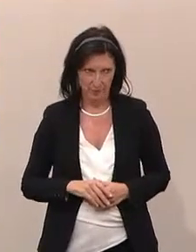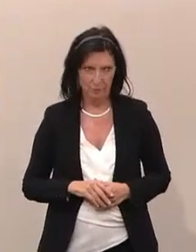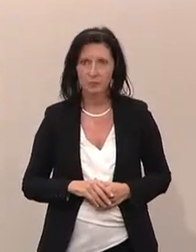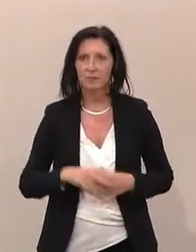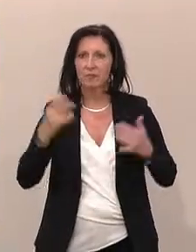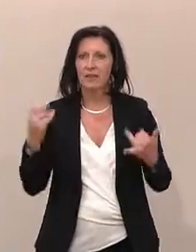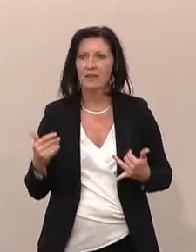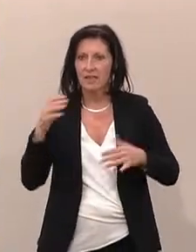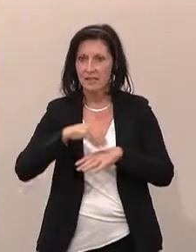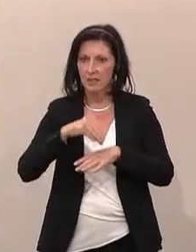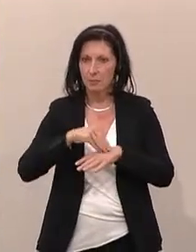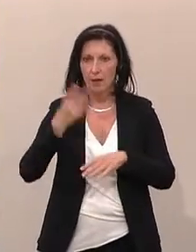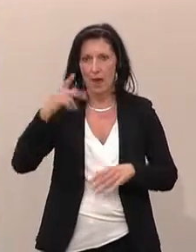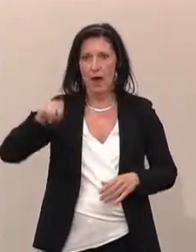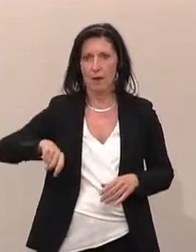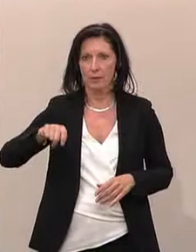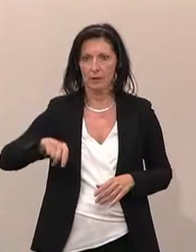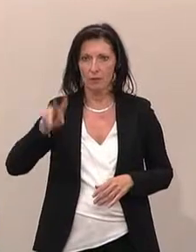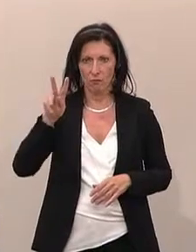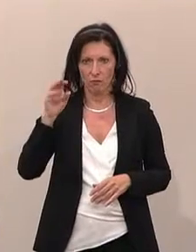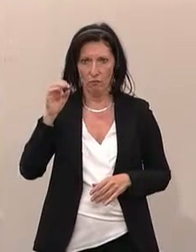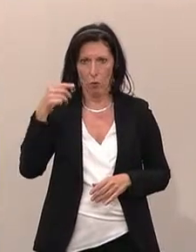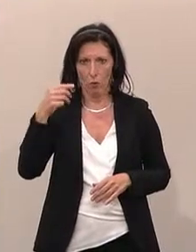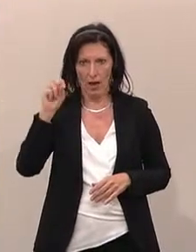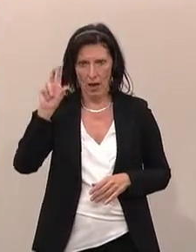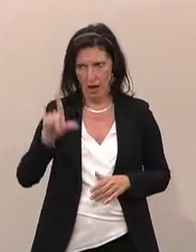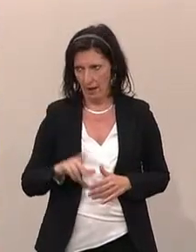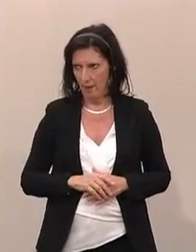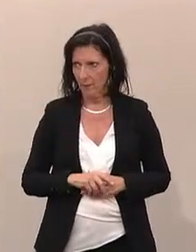Als nächster Redner ist der Abgeordnete Vogel an Bord.